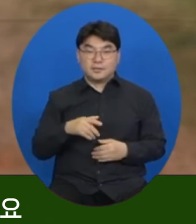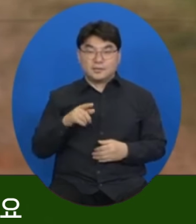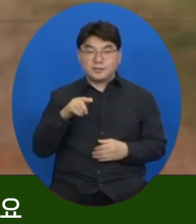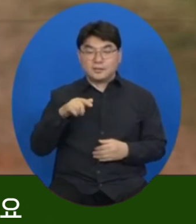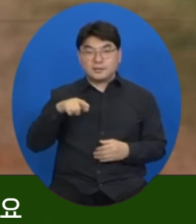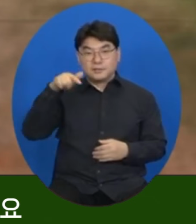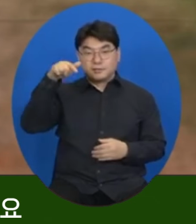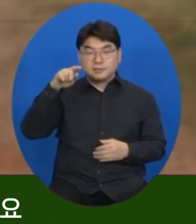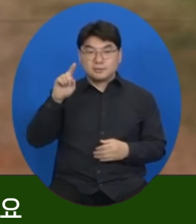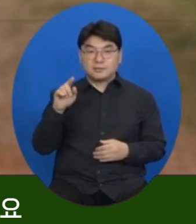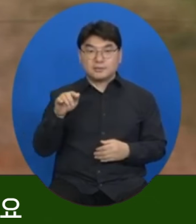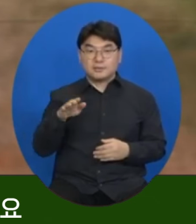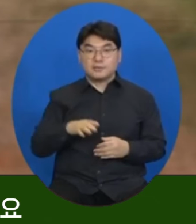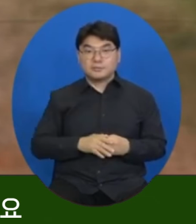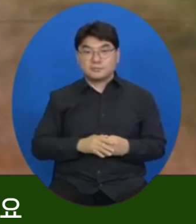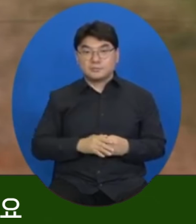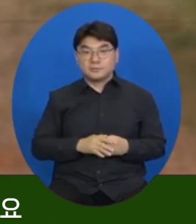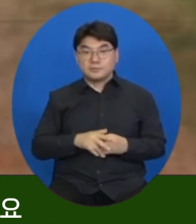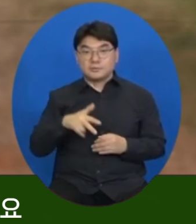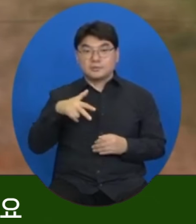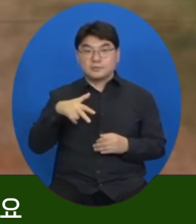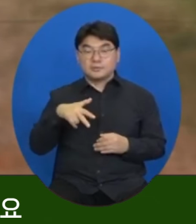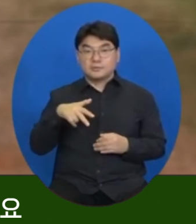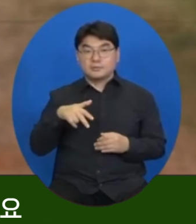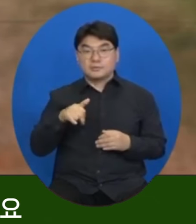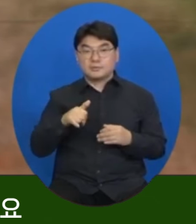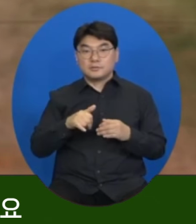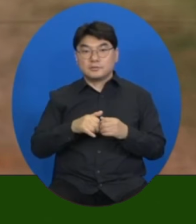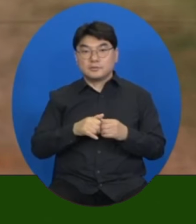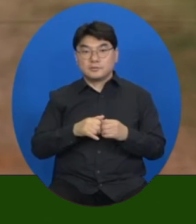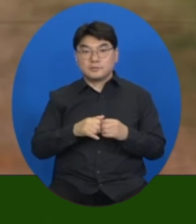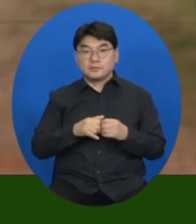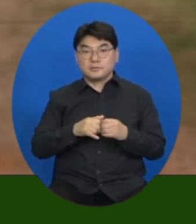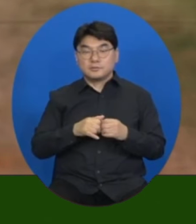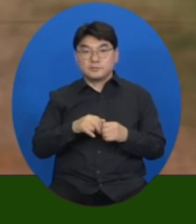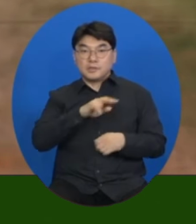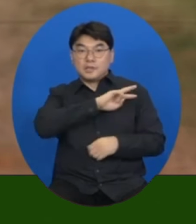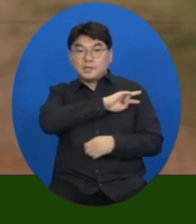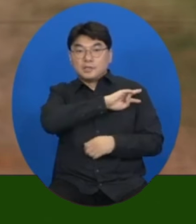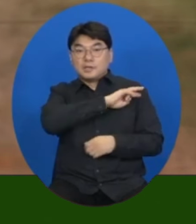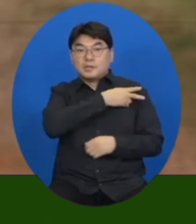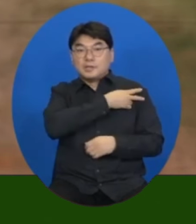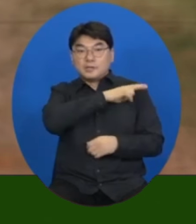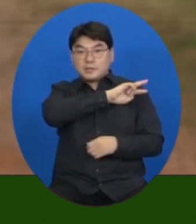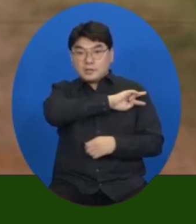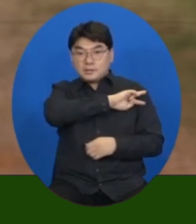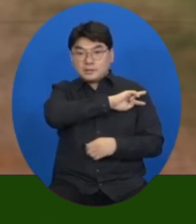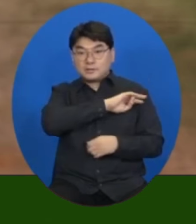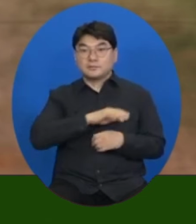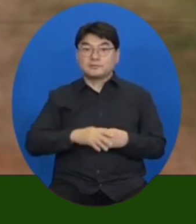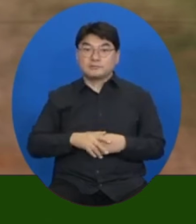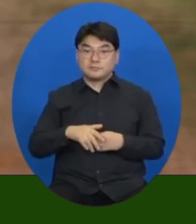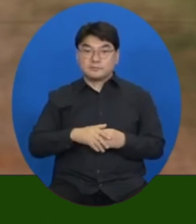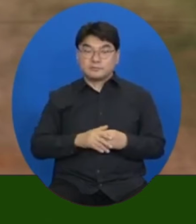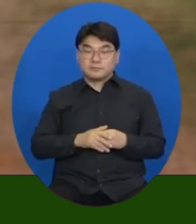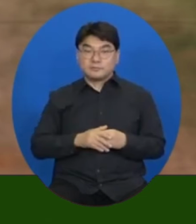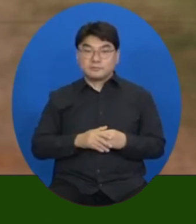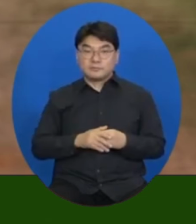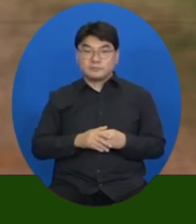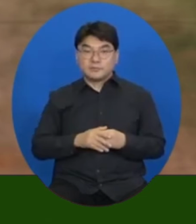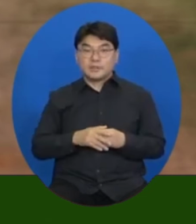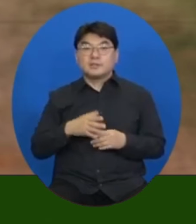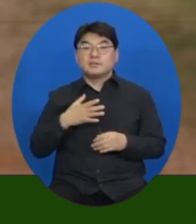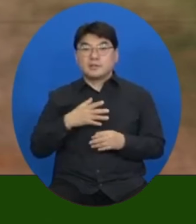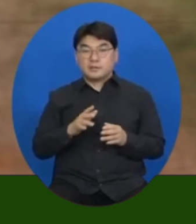그제가 J JMS 자기가 재림한 예수라고 사람들을 꾸었어요 그리고